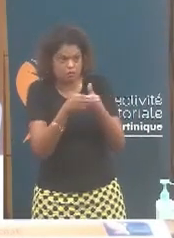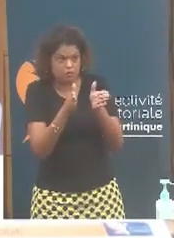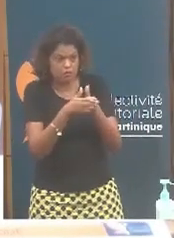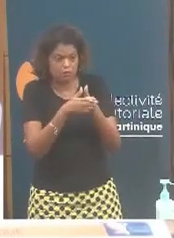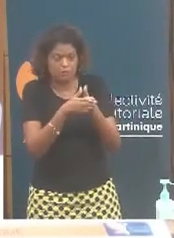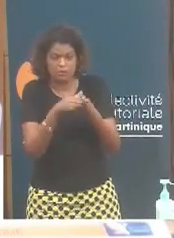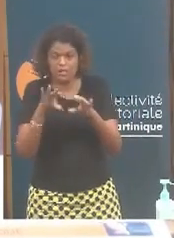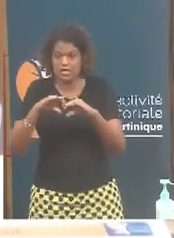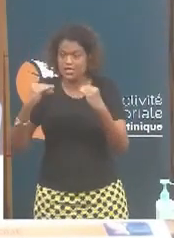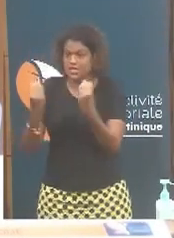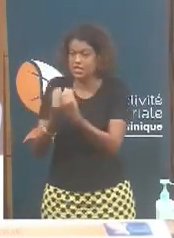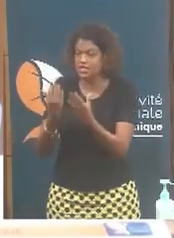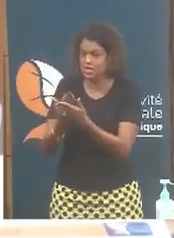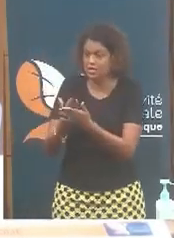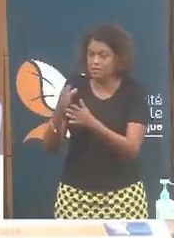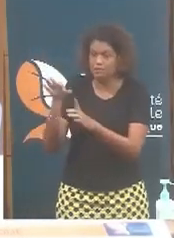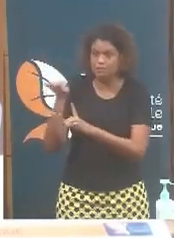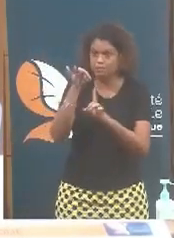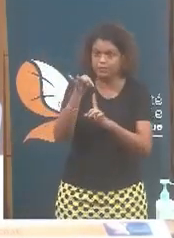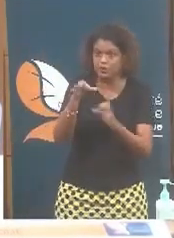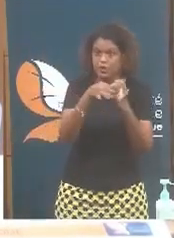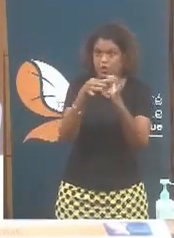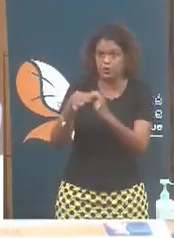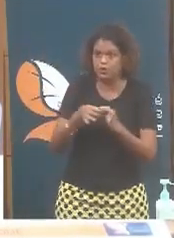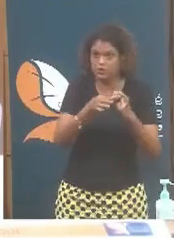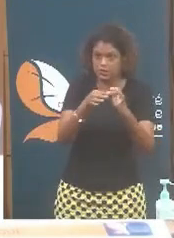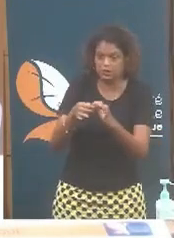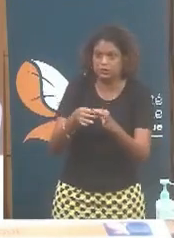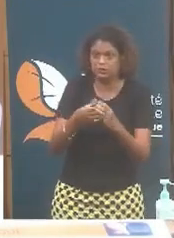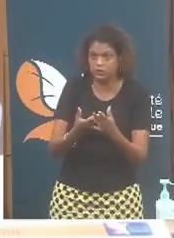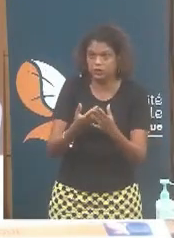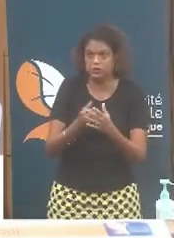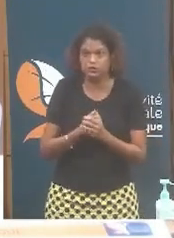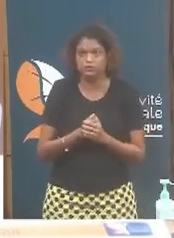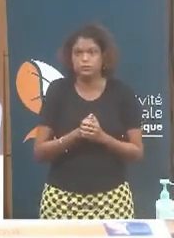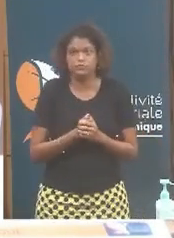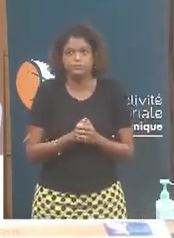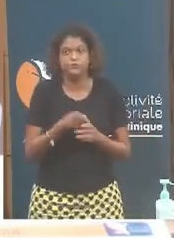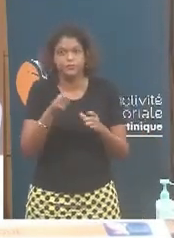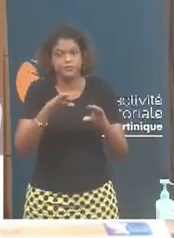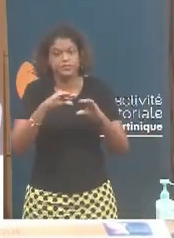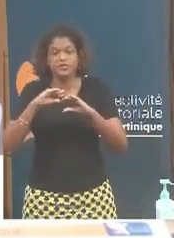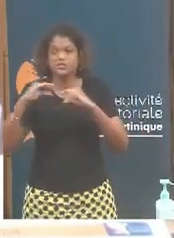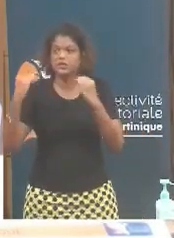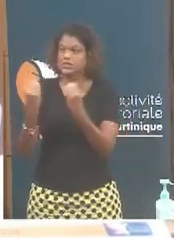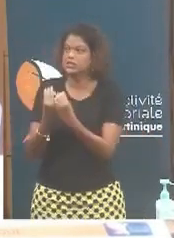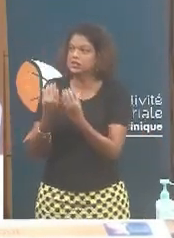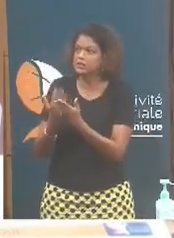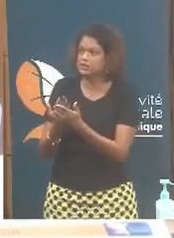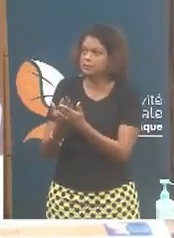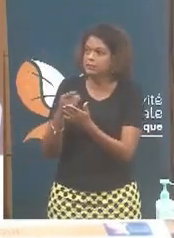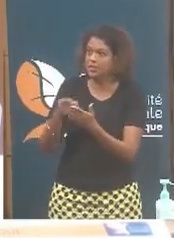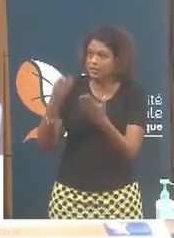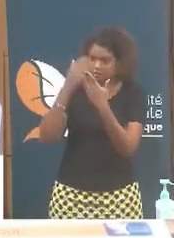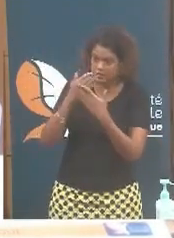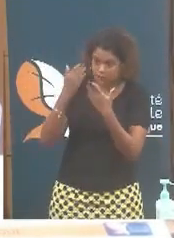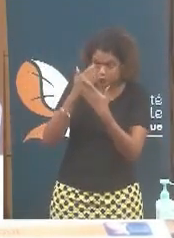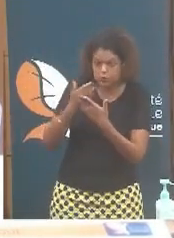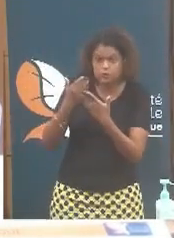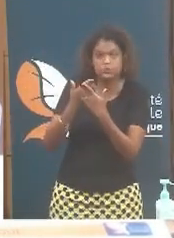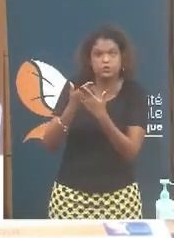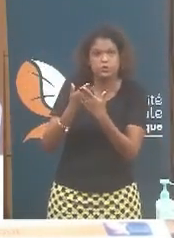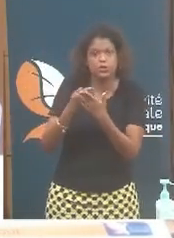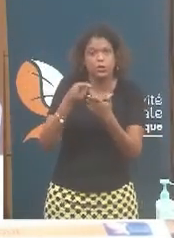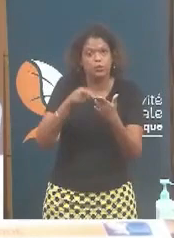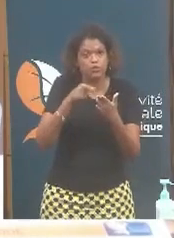la CTM comme coordonnateur de ce groupement de commandes, pour que la CTM mène des études pour